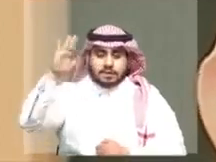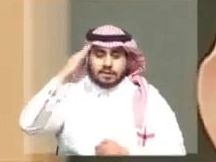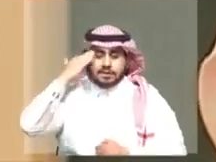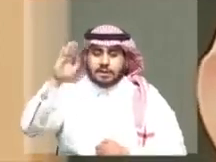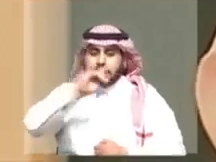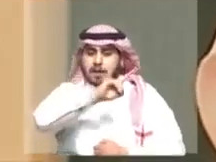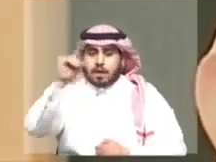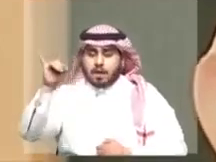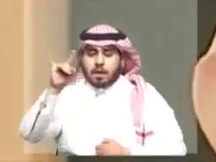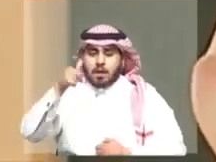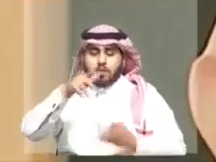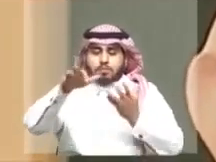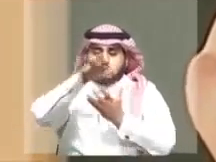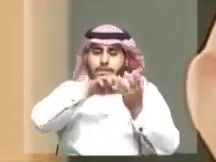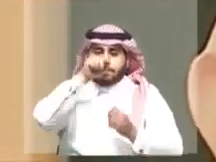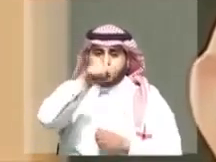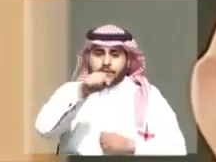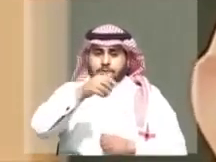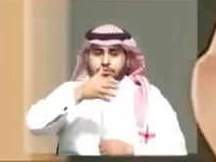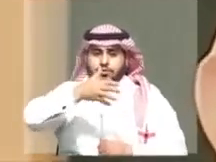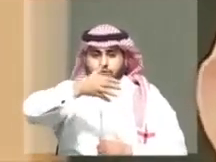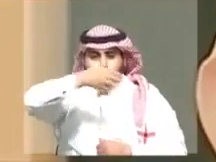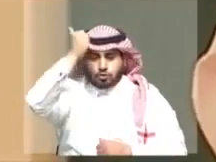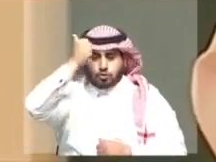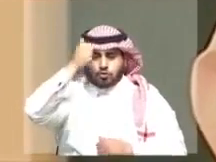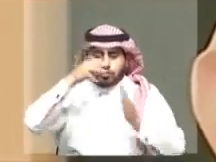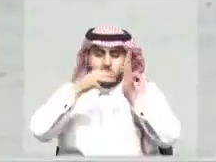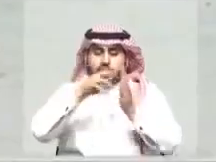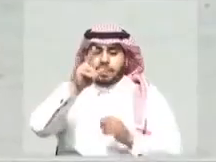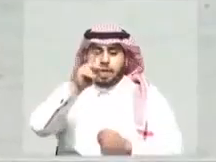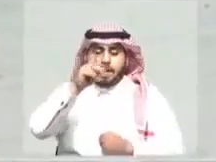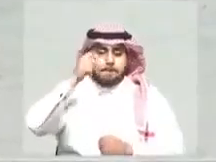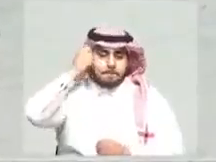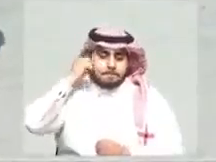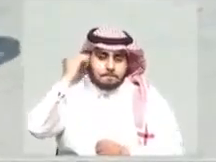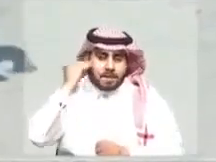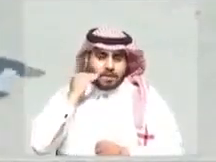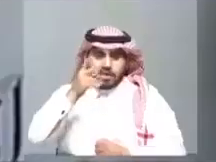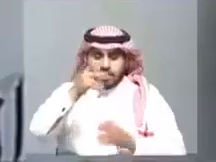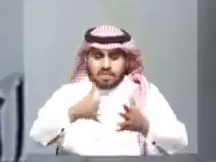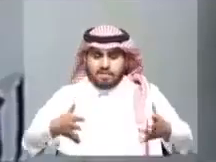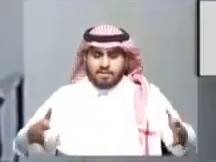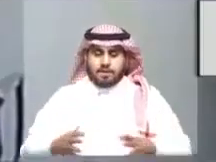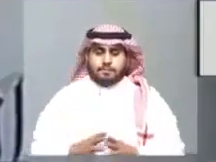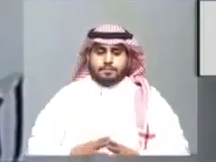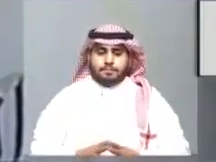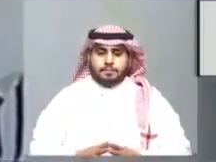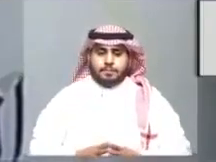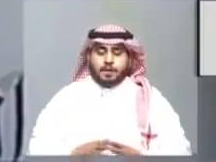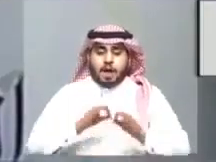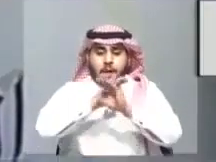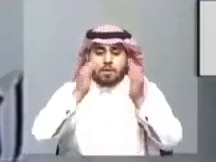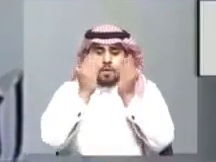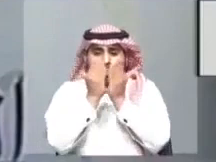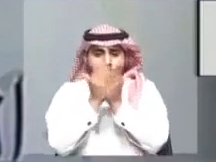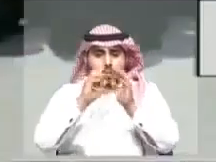الأكثر تضرراً في الأزمات، وأنا أعني بذلك المرأة والطفل. المشروعات المقدمة تستهدف توفير المستلزمات